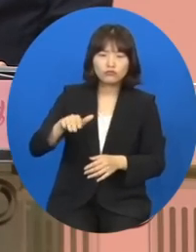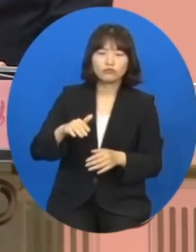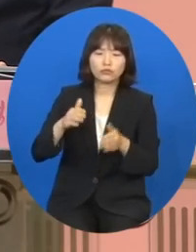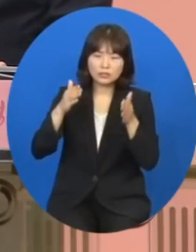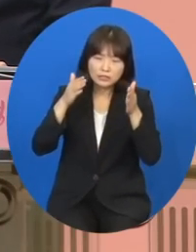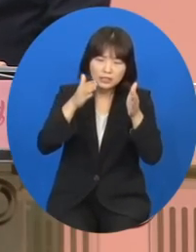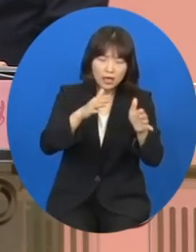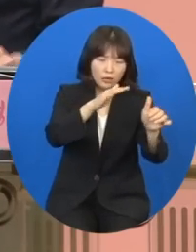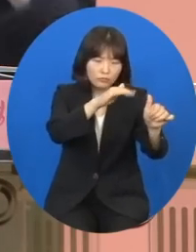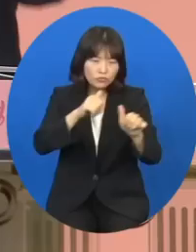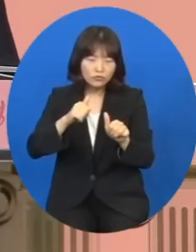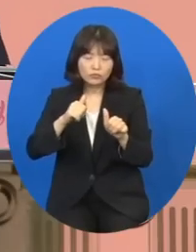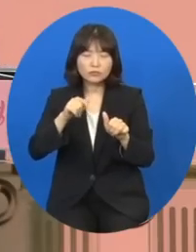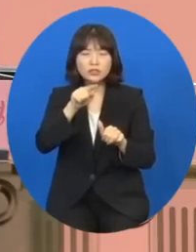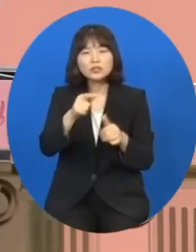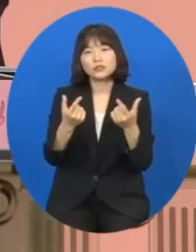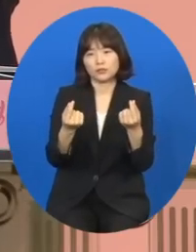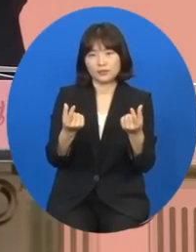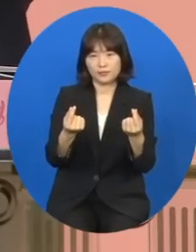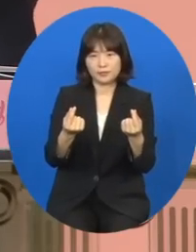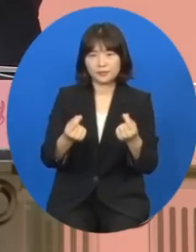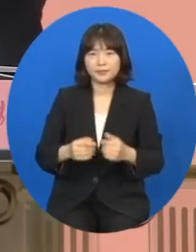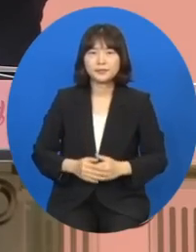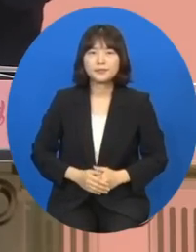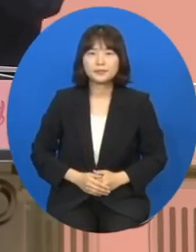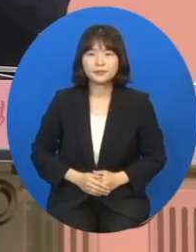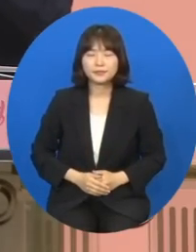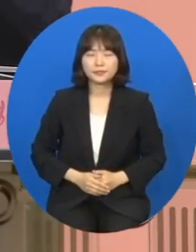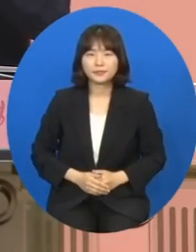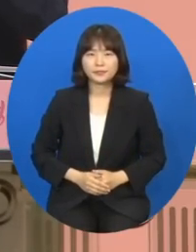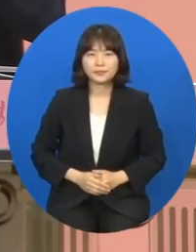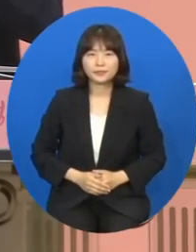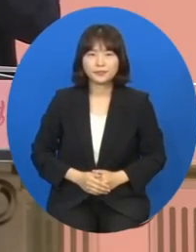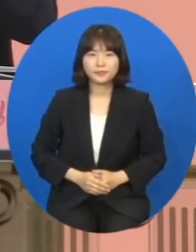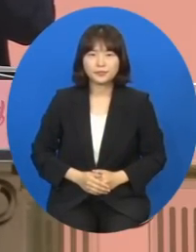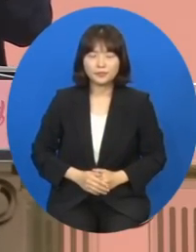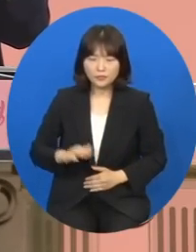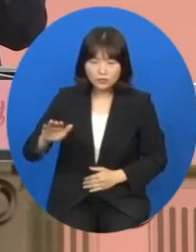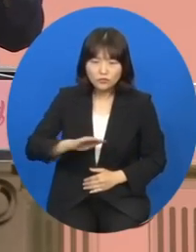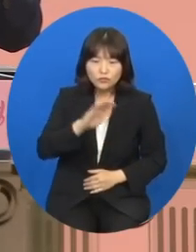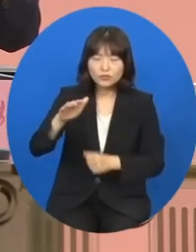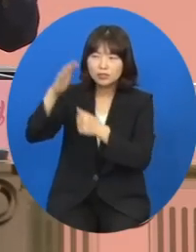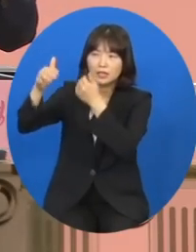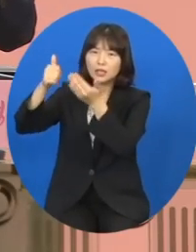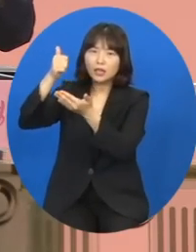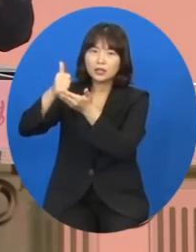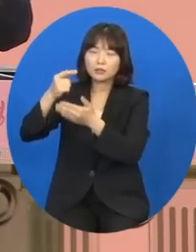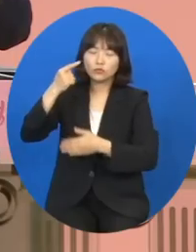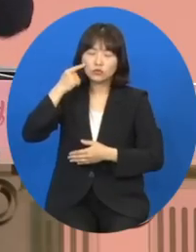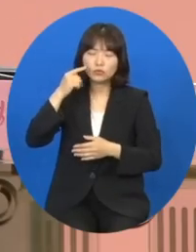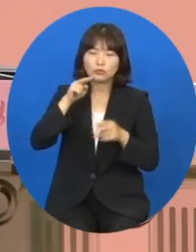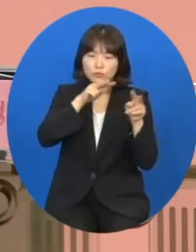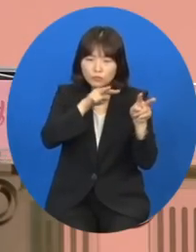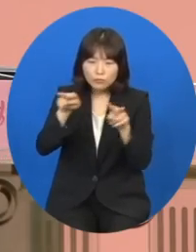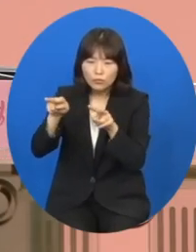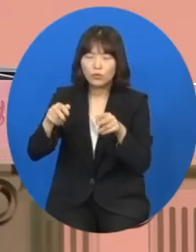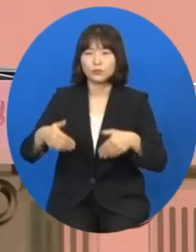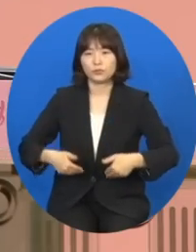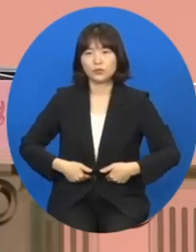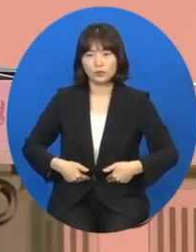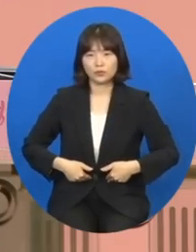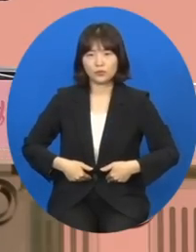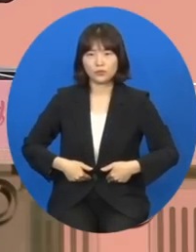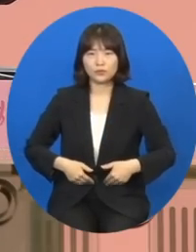동일합니다 o lasers 우리는 하나님의 눈으로 보아야 합니다 s 이브